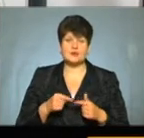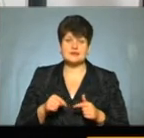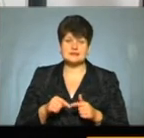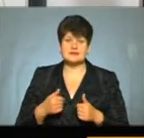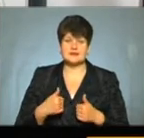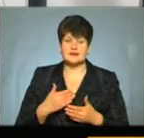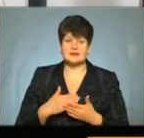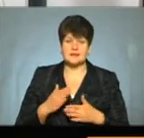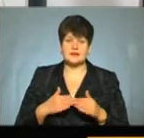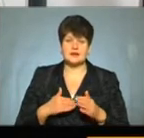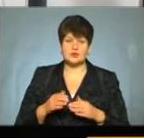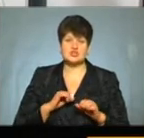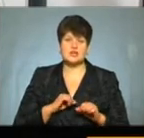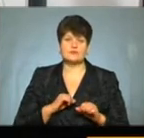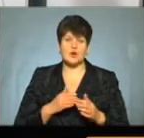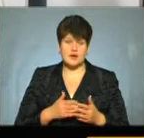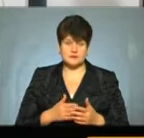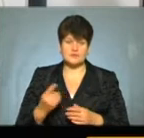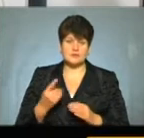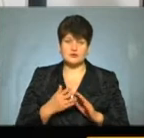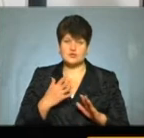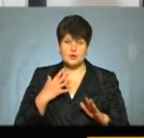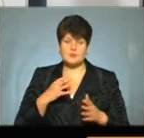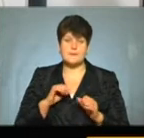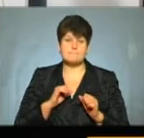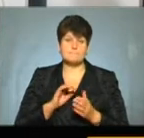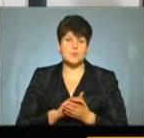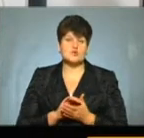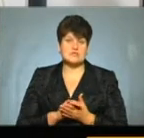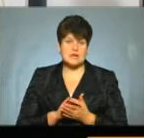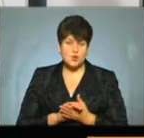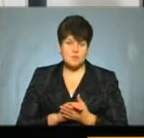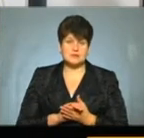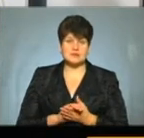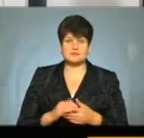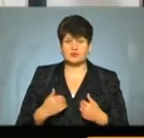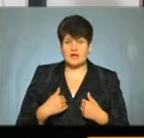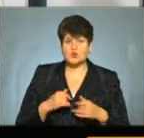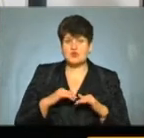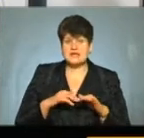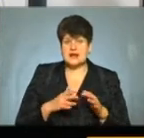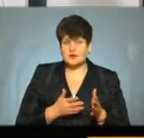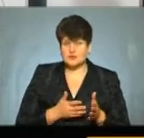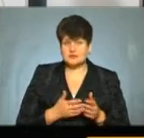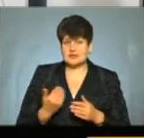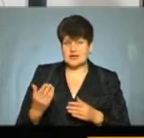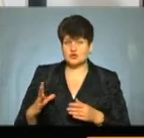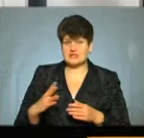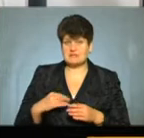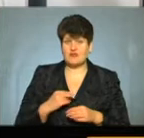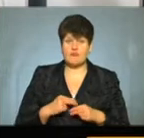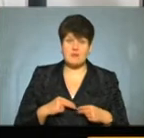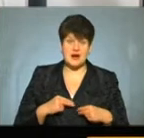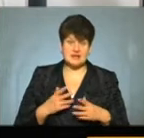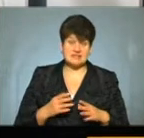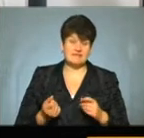є практикуючий адвокат. І в першу чергу ми познайомилися в силу моєї діяльності і нашої співпраці. І